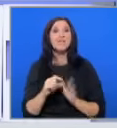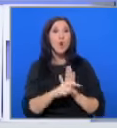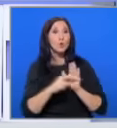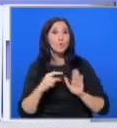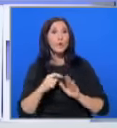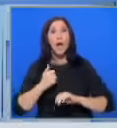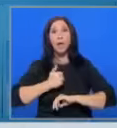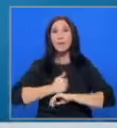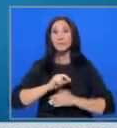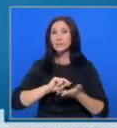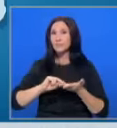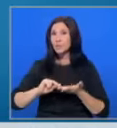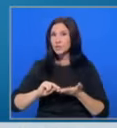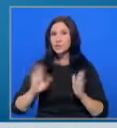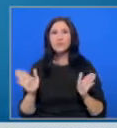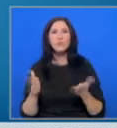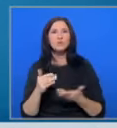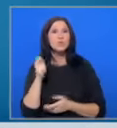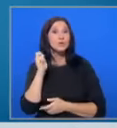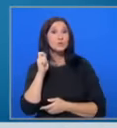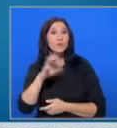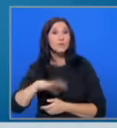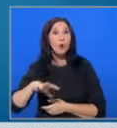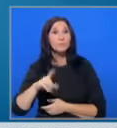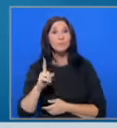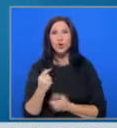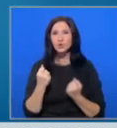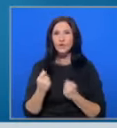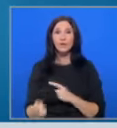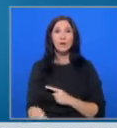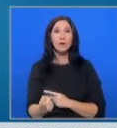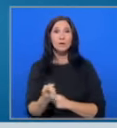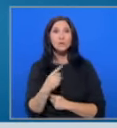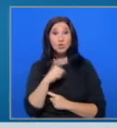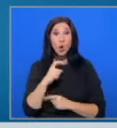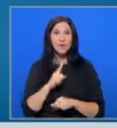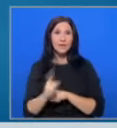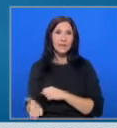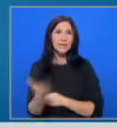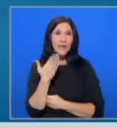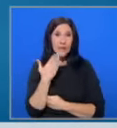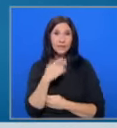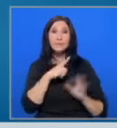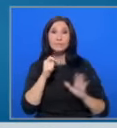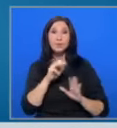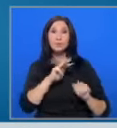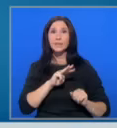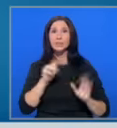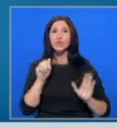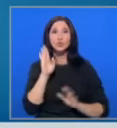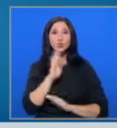«Кмете, запиши си». Започваме с Кюстендилска област, в която живеят 111 736